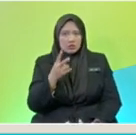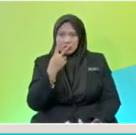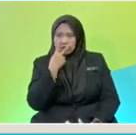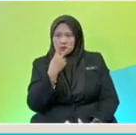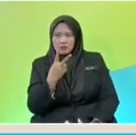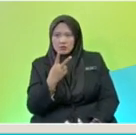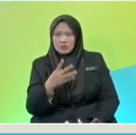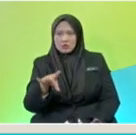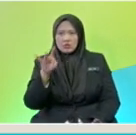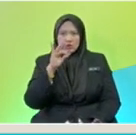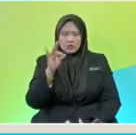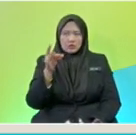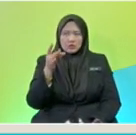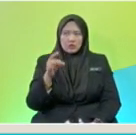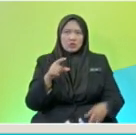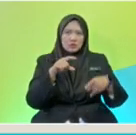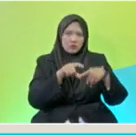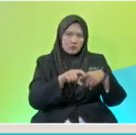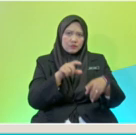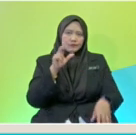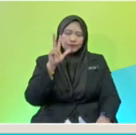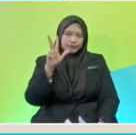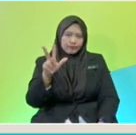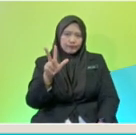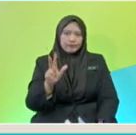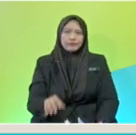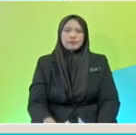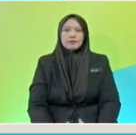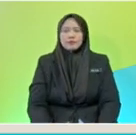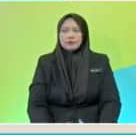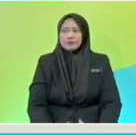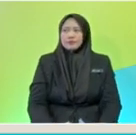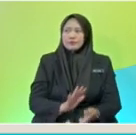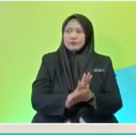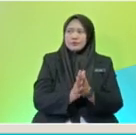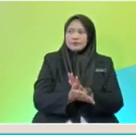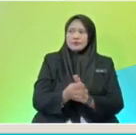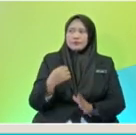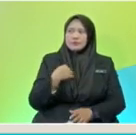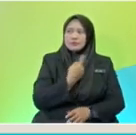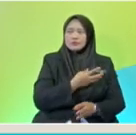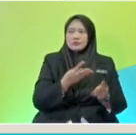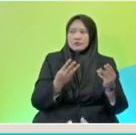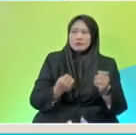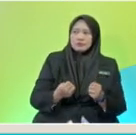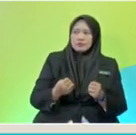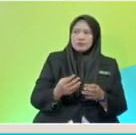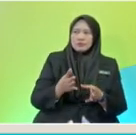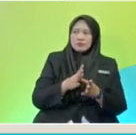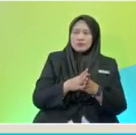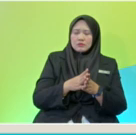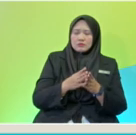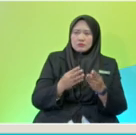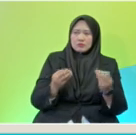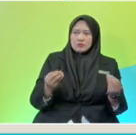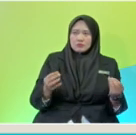18 bagi 3 jadi dalam kita selesaikan dulu kita akan berpikir ataupun